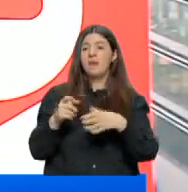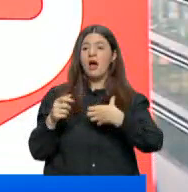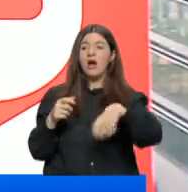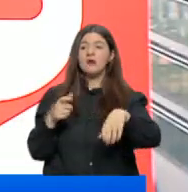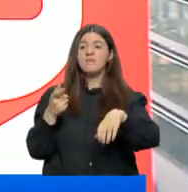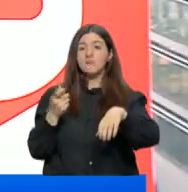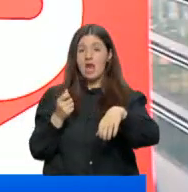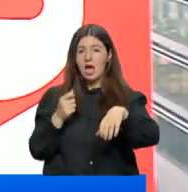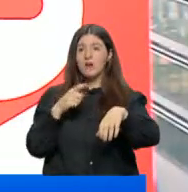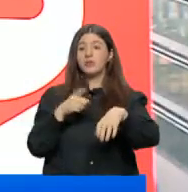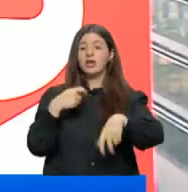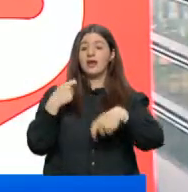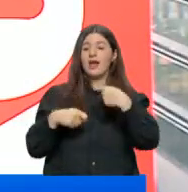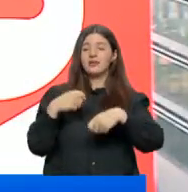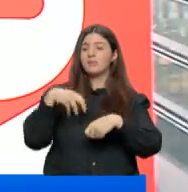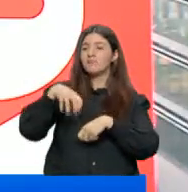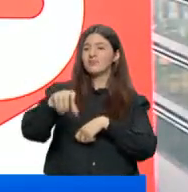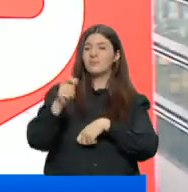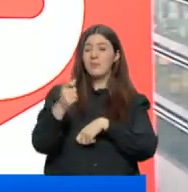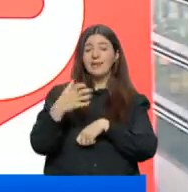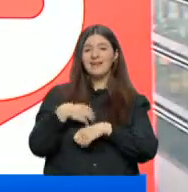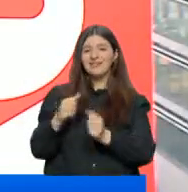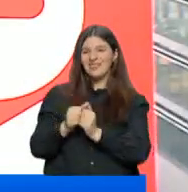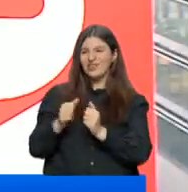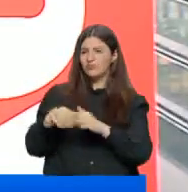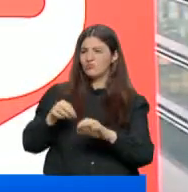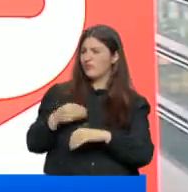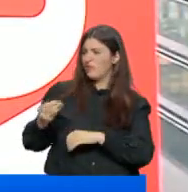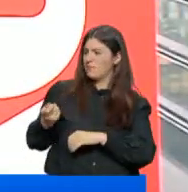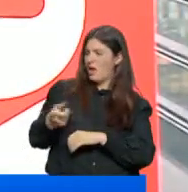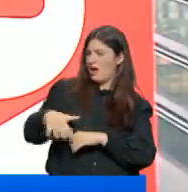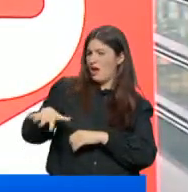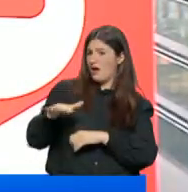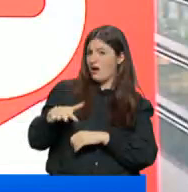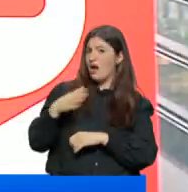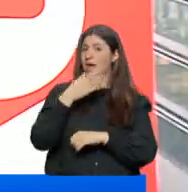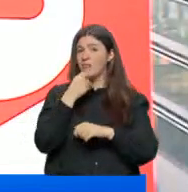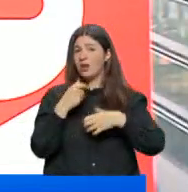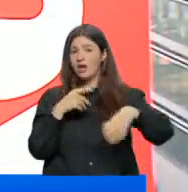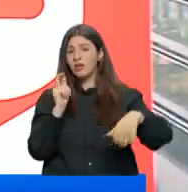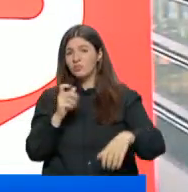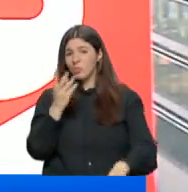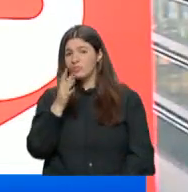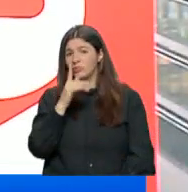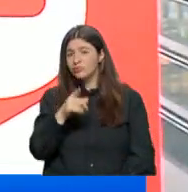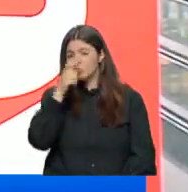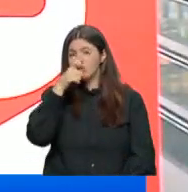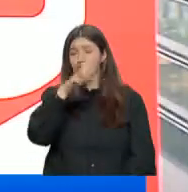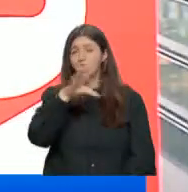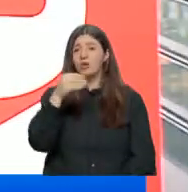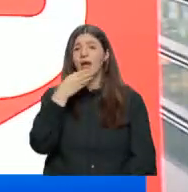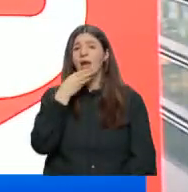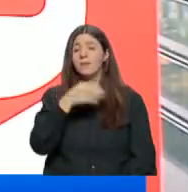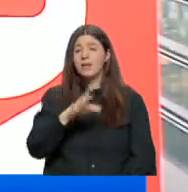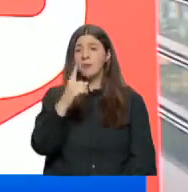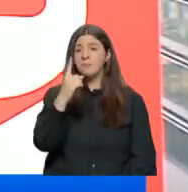ayırdıkları parayı, bu garantilere ayırdıkları, yani kendi yandaş müteahhitlerine verdikleri parayı emekliye ayırsalar ne oluyor biliyor musunuz? Türkiye'deki bütün